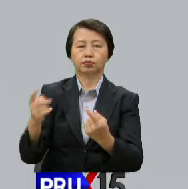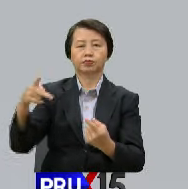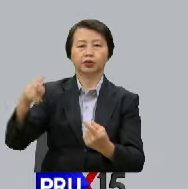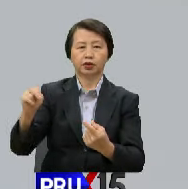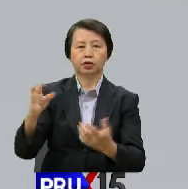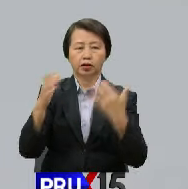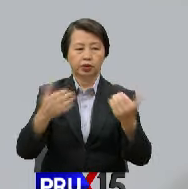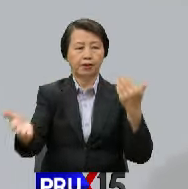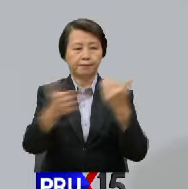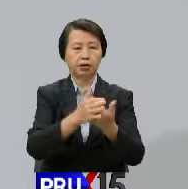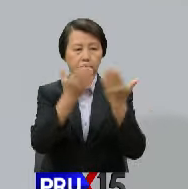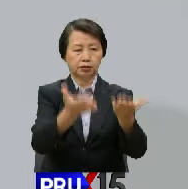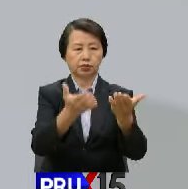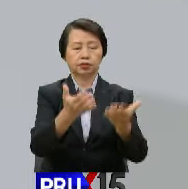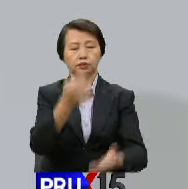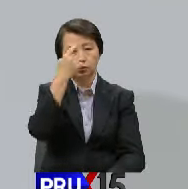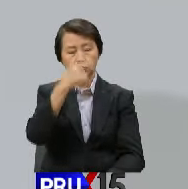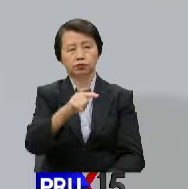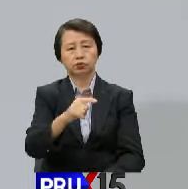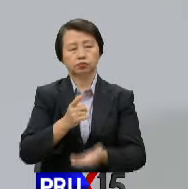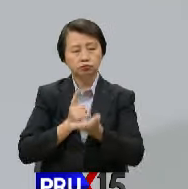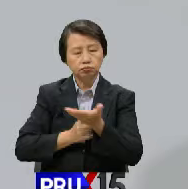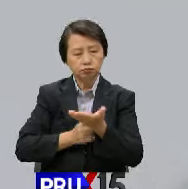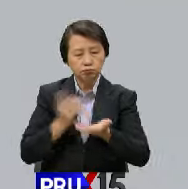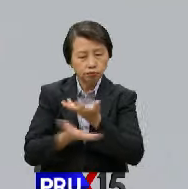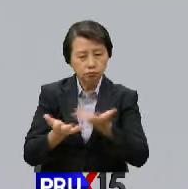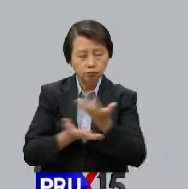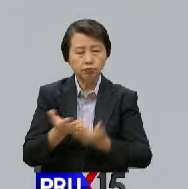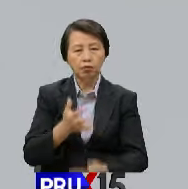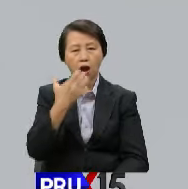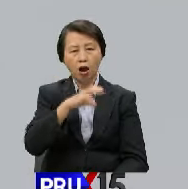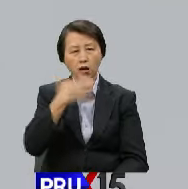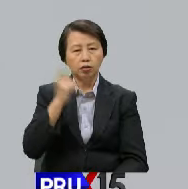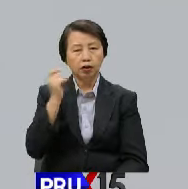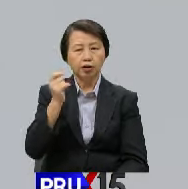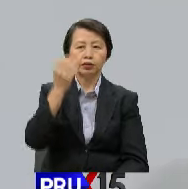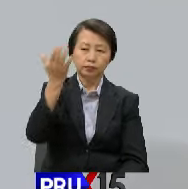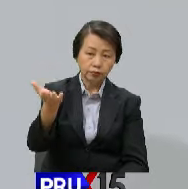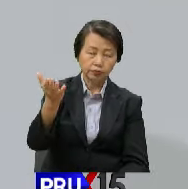nak kembali bisa mendengar Ismail untuk perbincangan yang panas ketika tadi